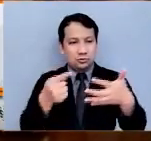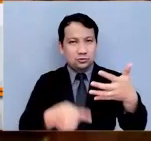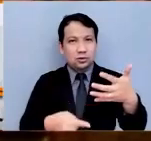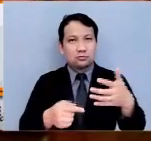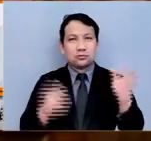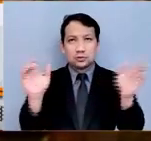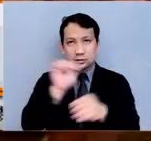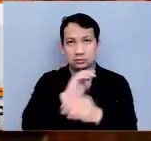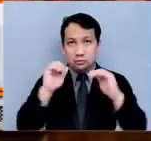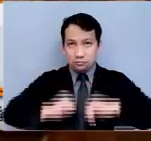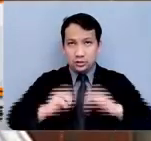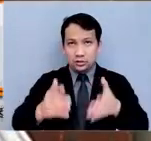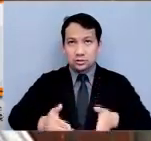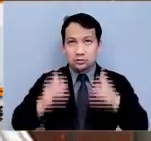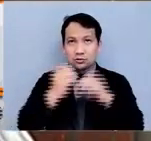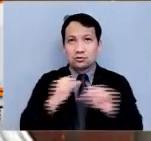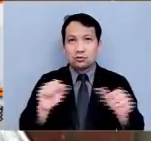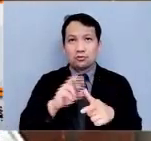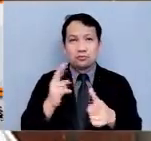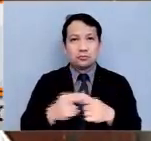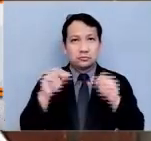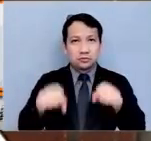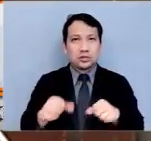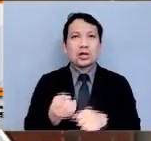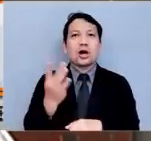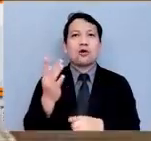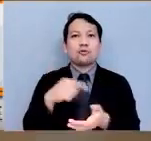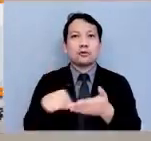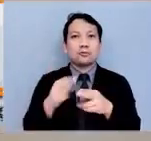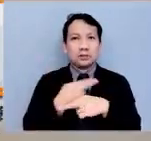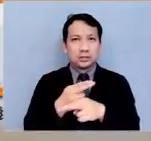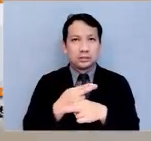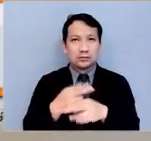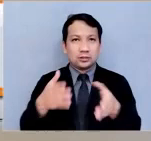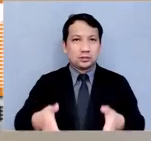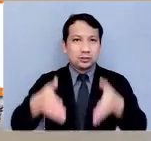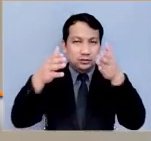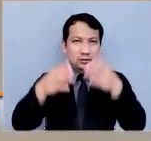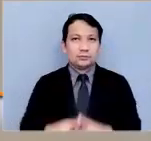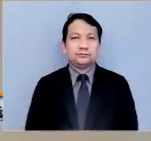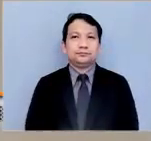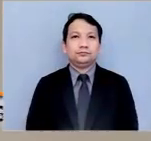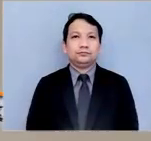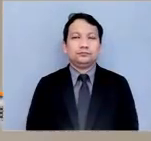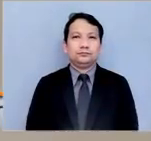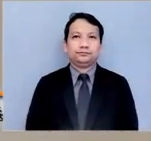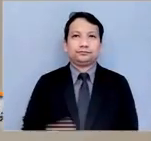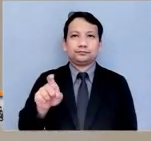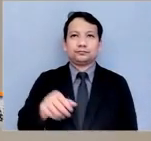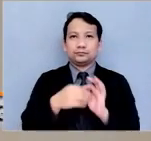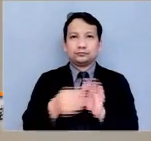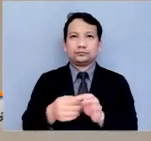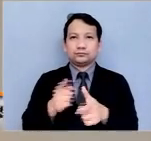gusali, kung pwede pa itong maisalba, at kung magkano ang pagpapaayos. A structural engineer is needed to do that.